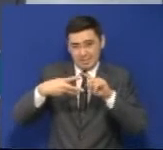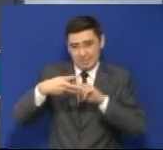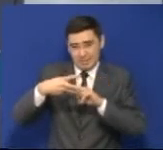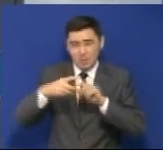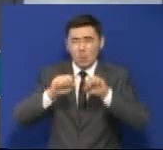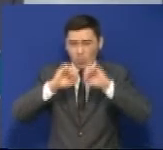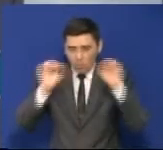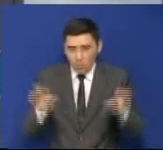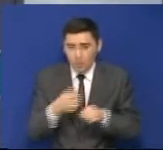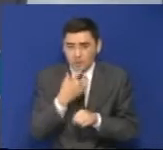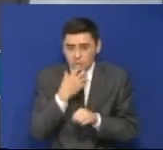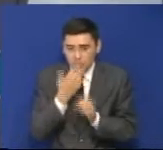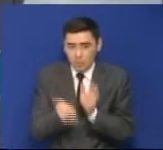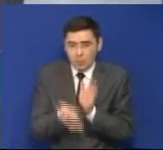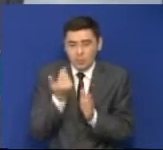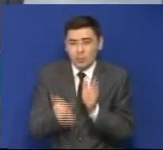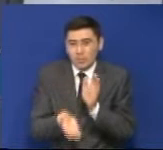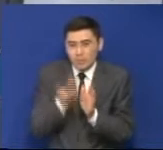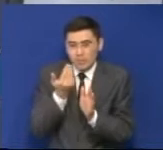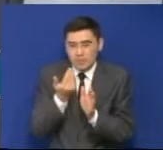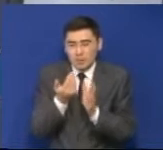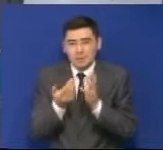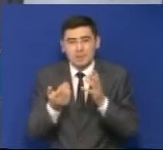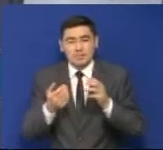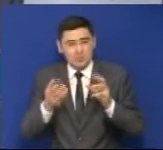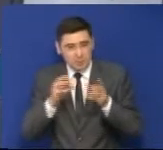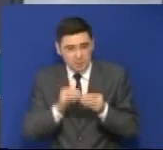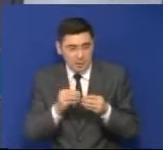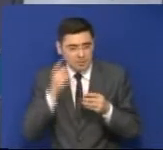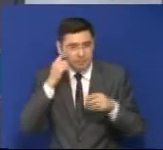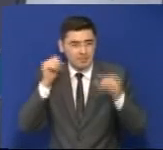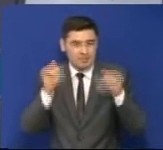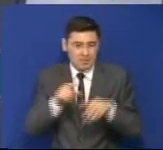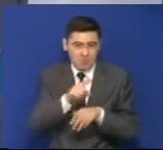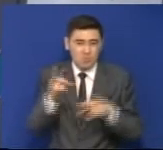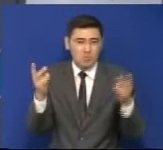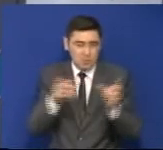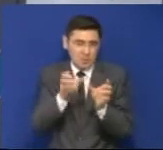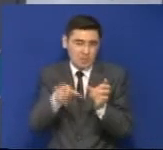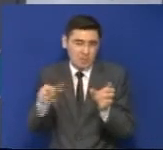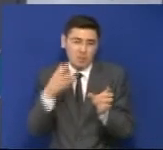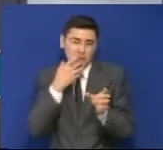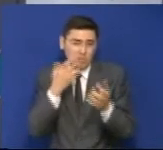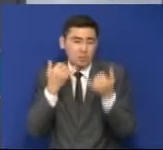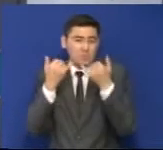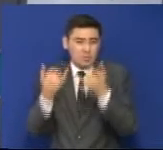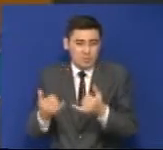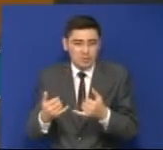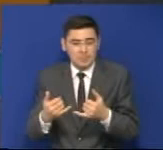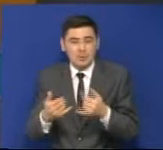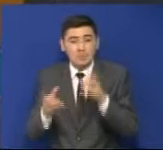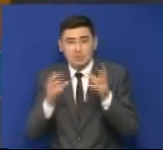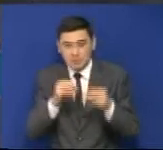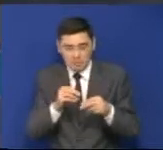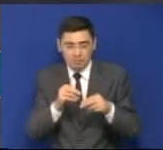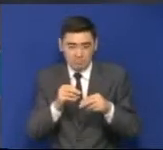отырды. Сондықтан үшінші этажға жаңағы паровой отопление тартып, іске қосу керек болды. Жылудың жоғалатыны сол үшінші этажда, үшінші